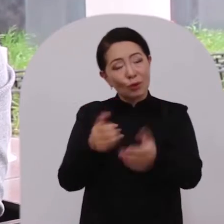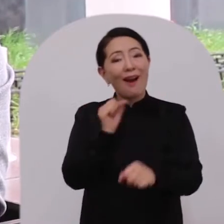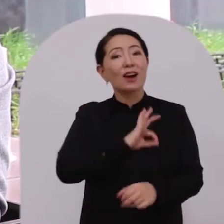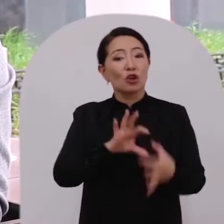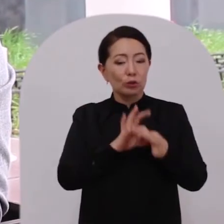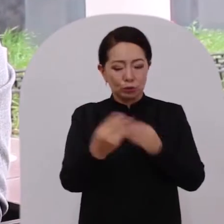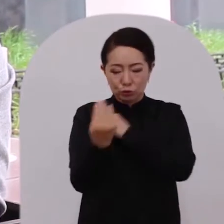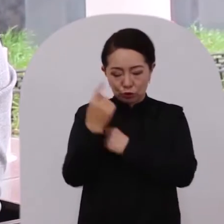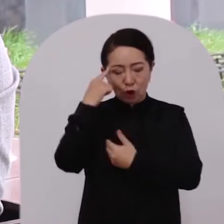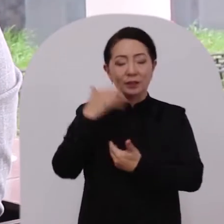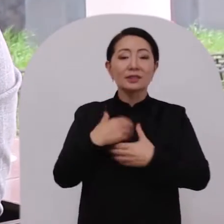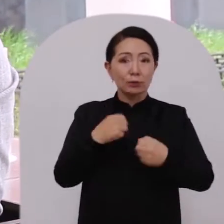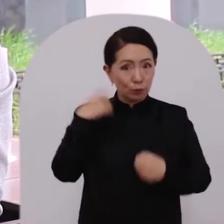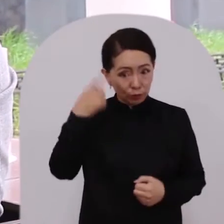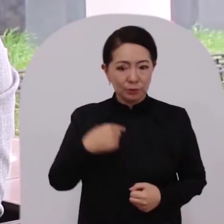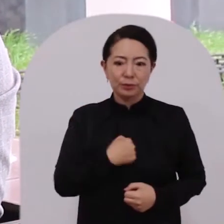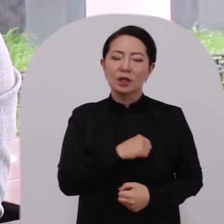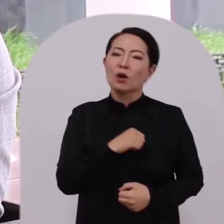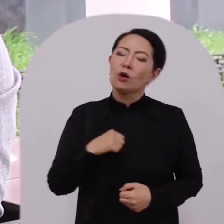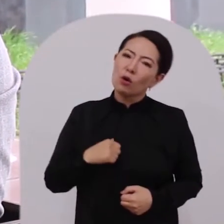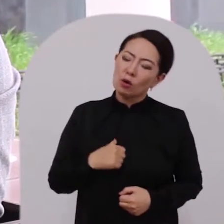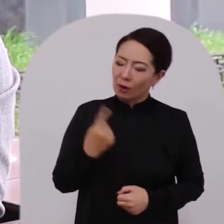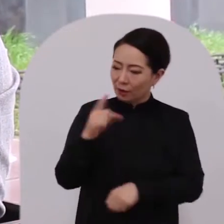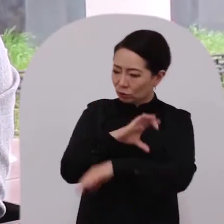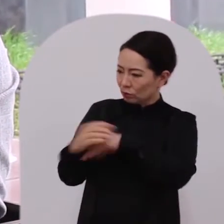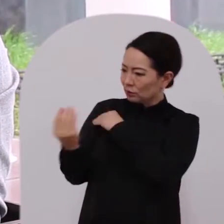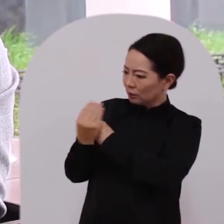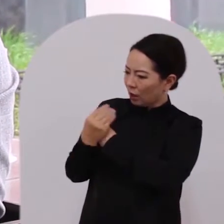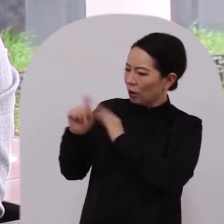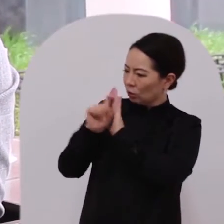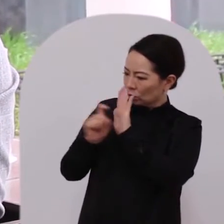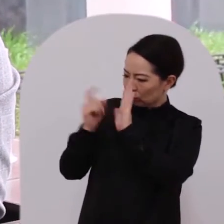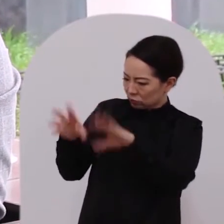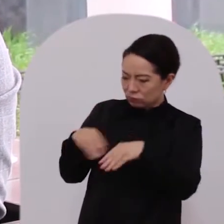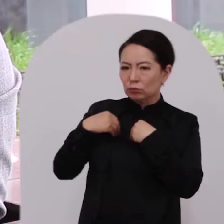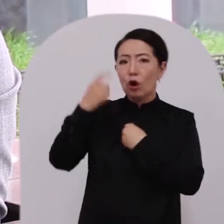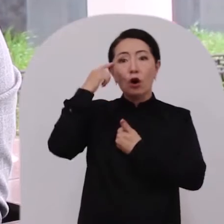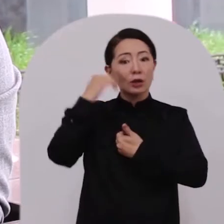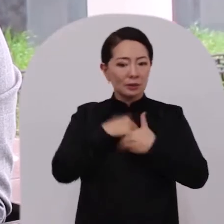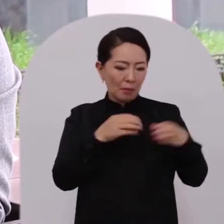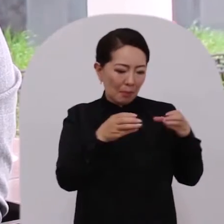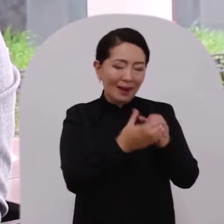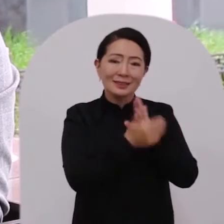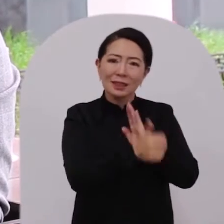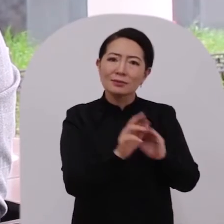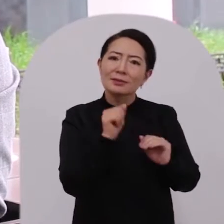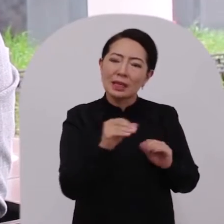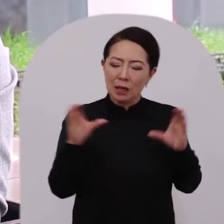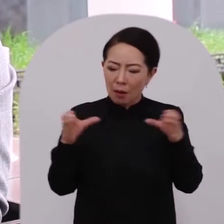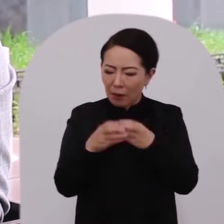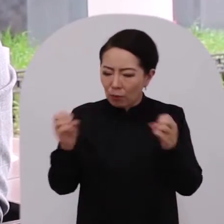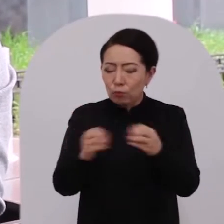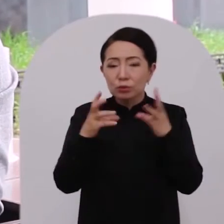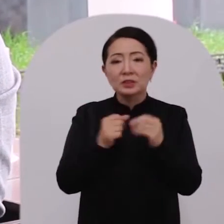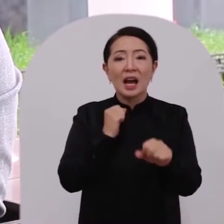юм зүйлүүдийг бас орч мэдсэн гэж бодож байна. Би гэсэн зөвхөн энэ сургалтаас хөтөлбөрөөс олж авсан одоо багийг чадваржуулах, баг